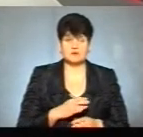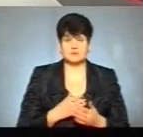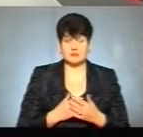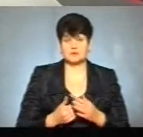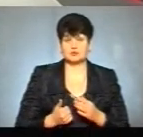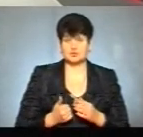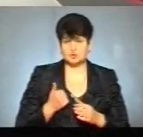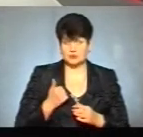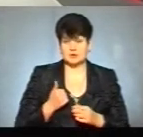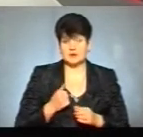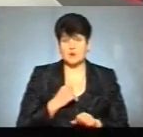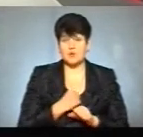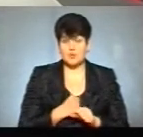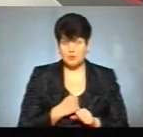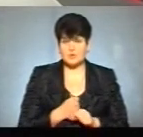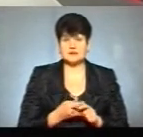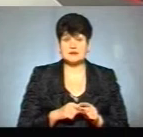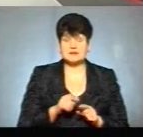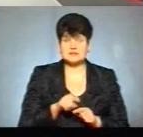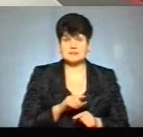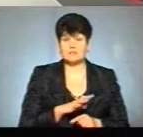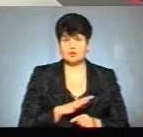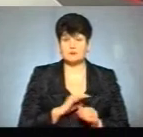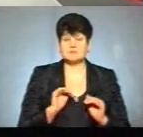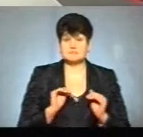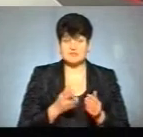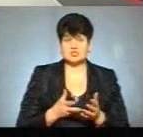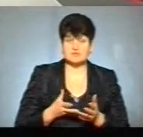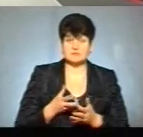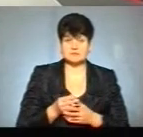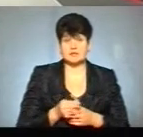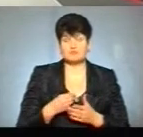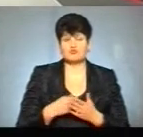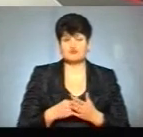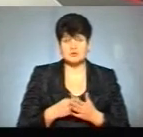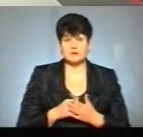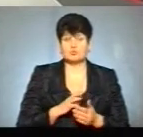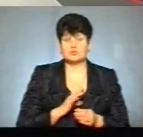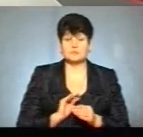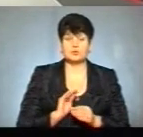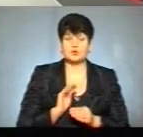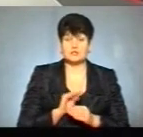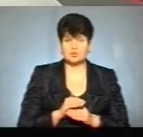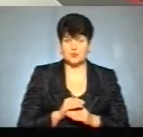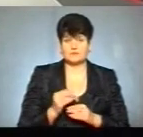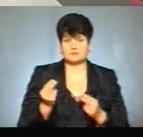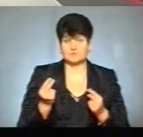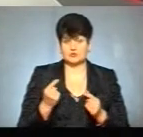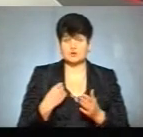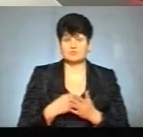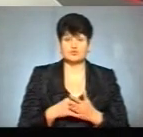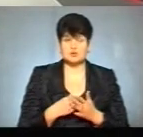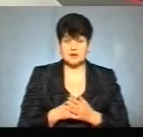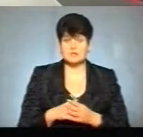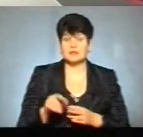достойно оплачена робота, це було б і зменшення видатків з бюджету, це були б, знову ж таки, додаткові надходження до бюджету, як людина,